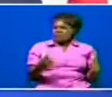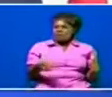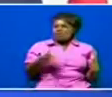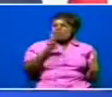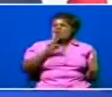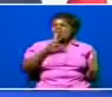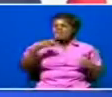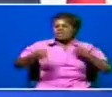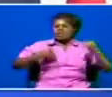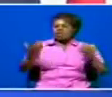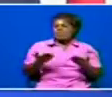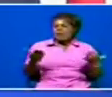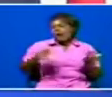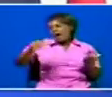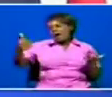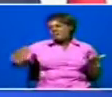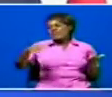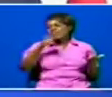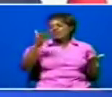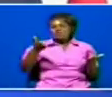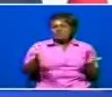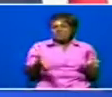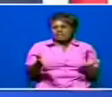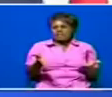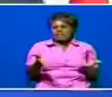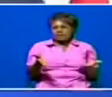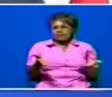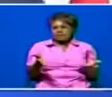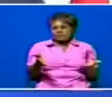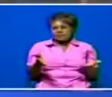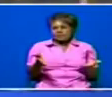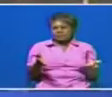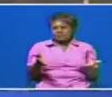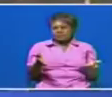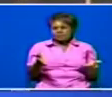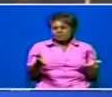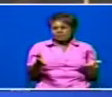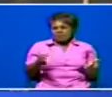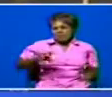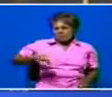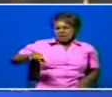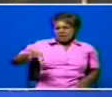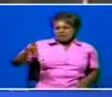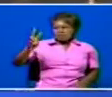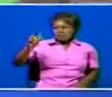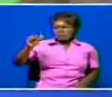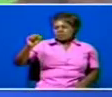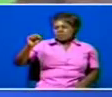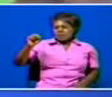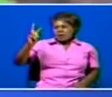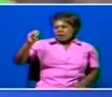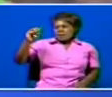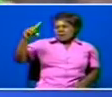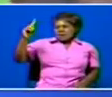is enjoyed more elsewhere than where it comes from, even we talked of the home of Nolturesh. Katika kaunti ya Uasin Gishu, Gavana